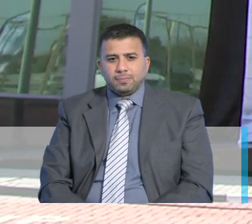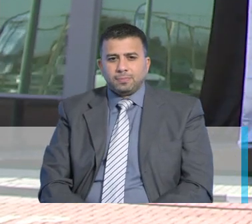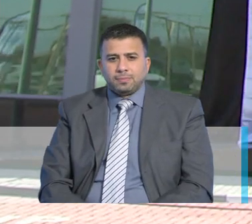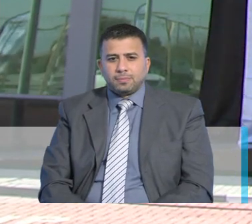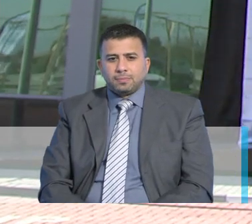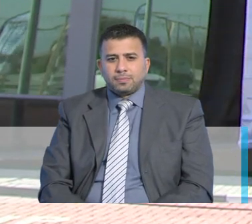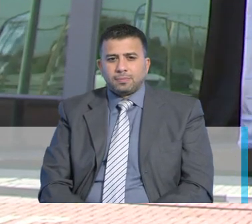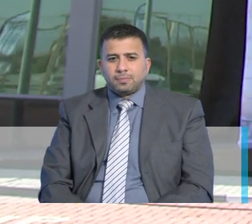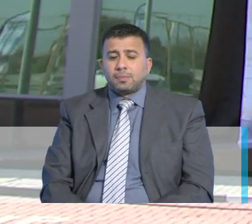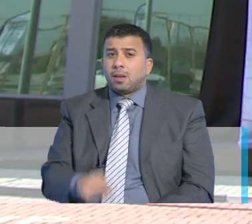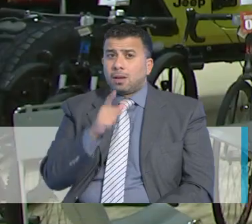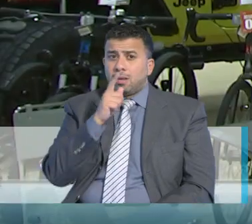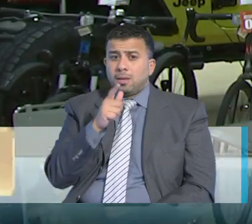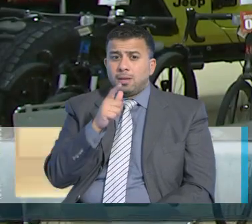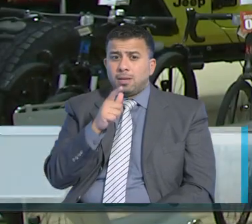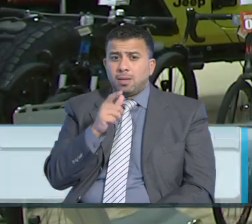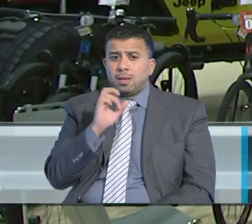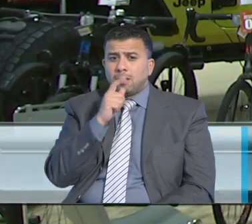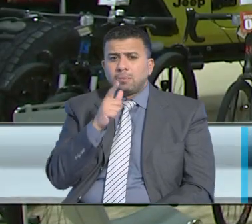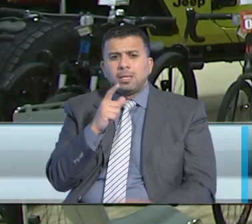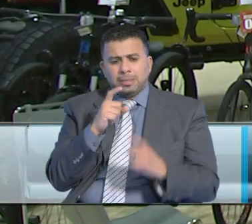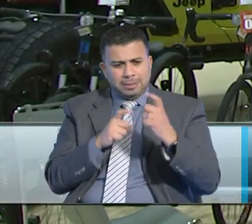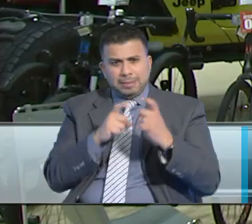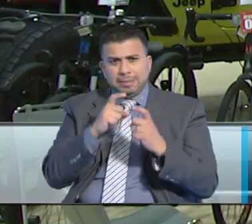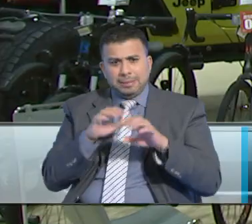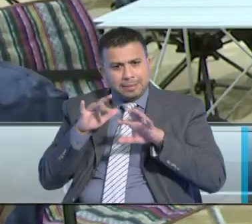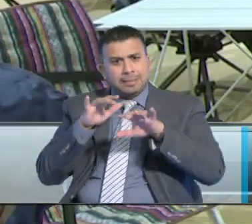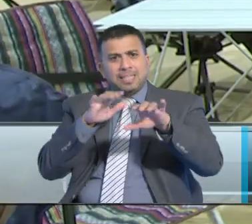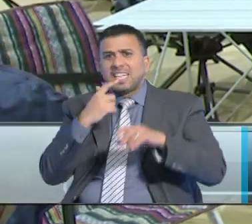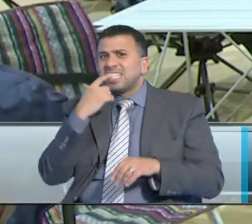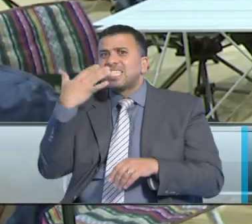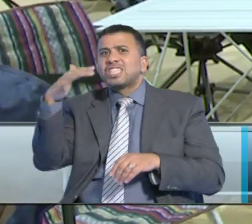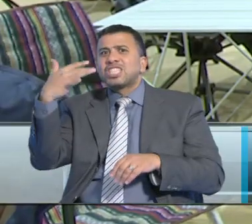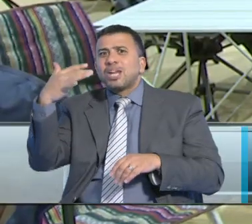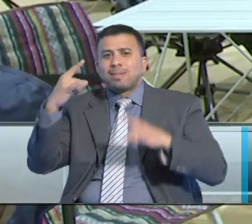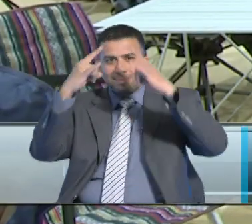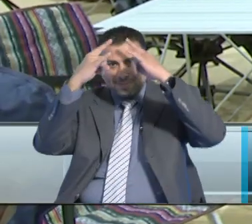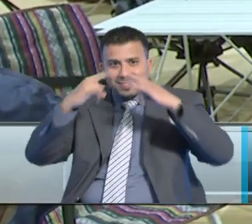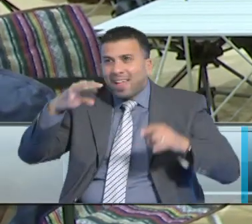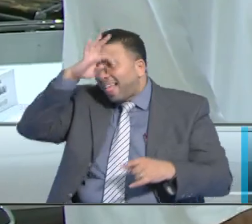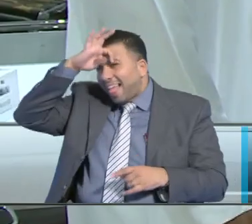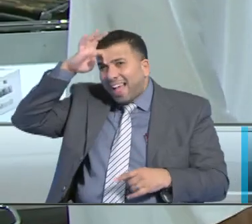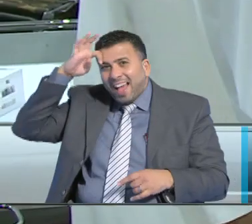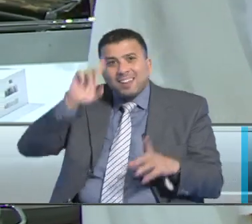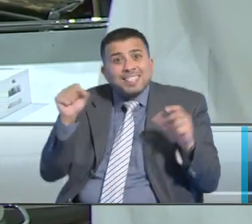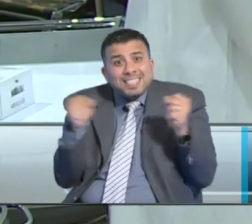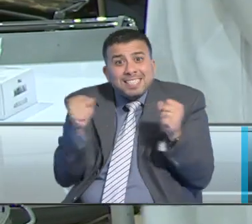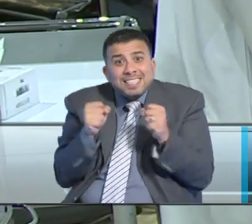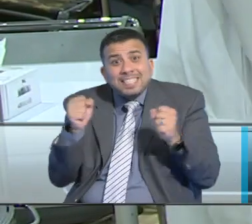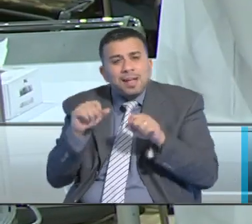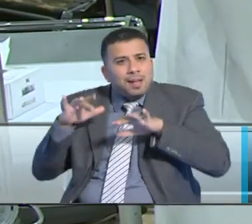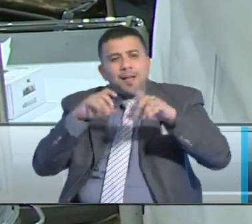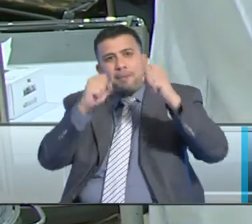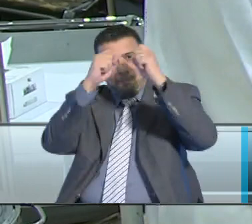ما إن تعتدل درجات الحرارة تتسابق العائلات والشباب للخروج إلى رحلات التخييم في البر. هذه